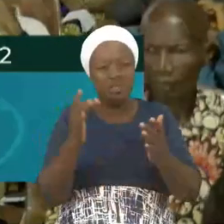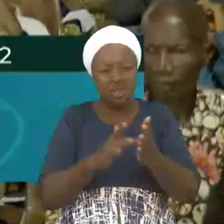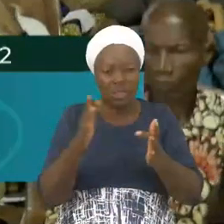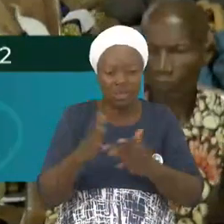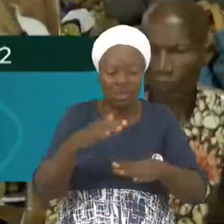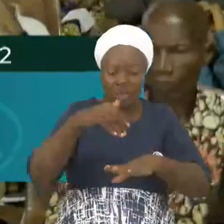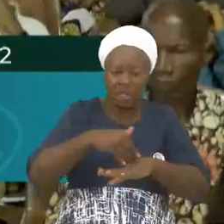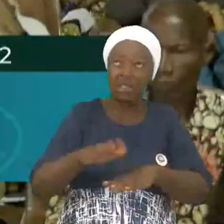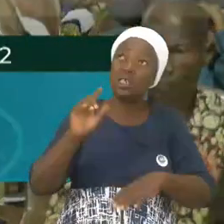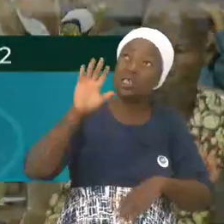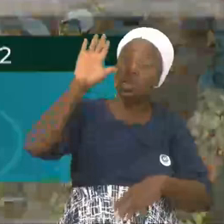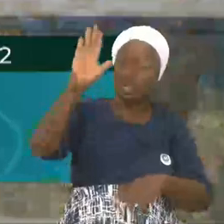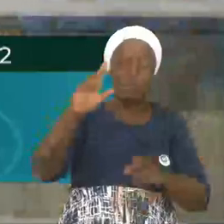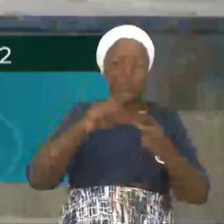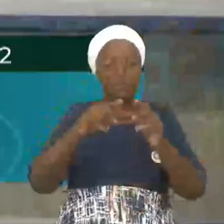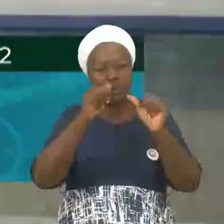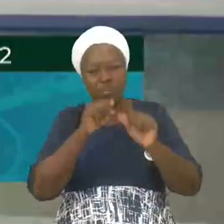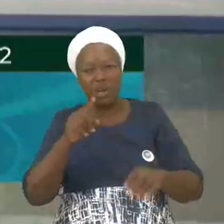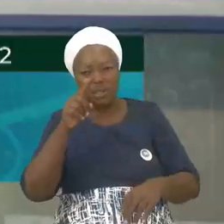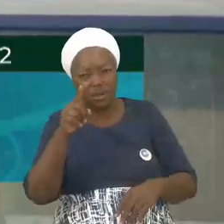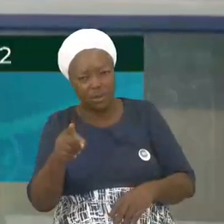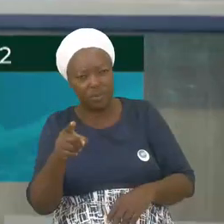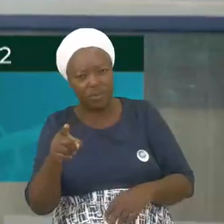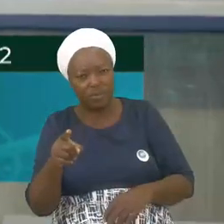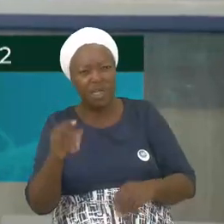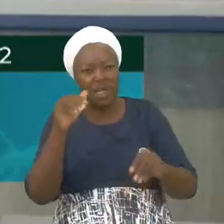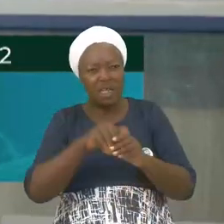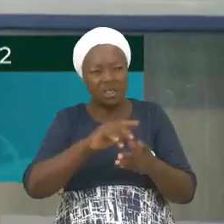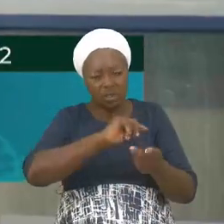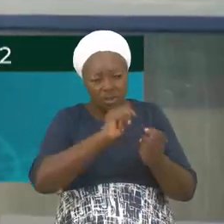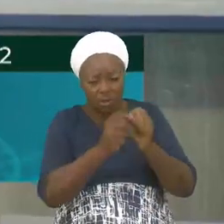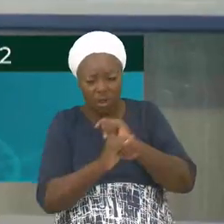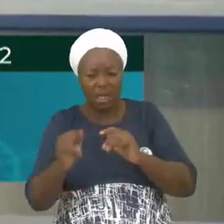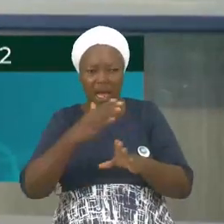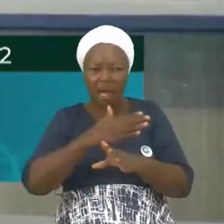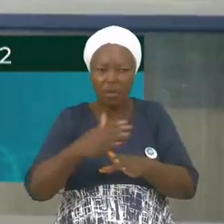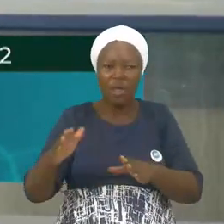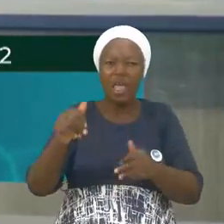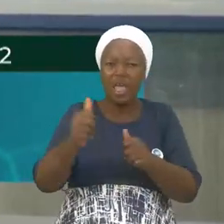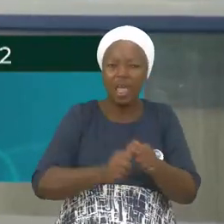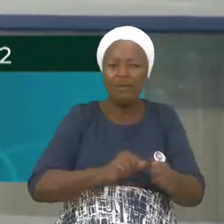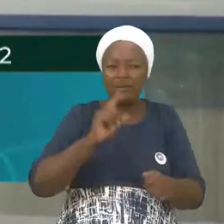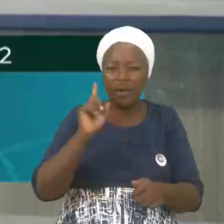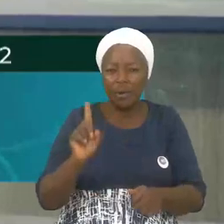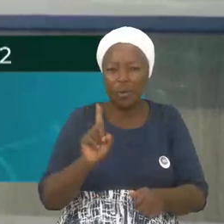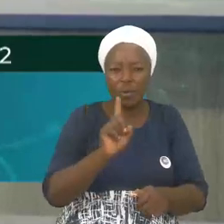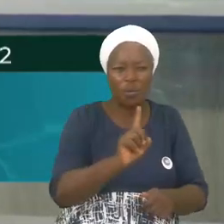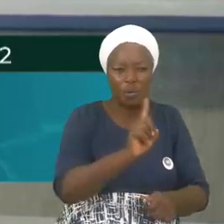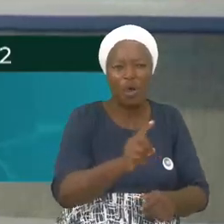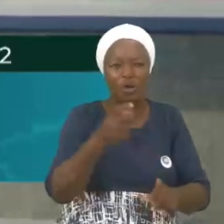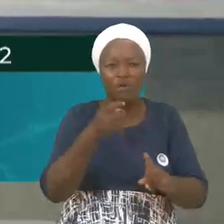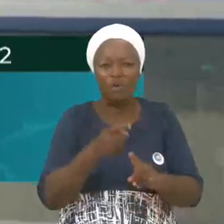Que Dieu, ayant suscité son serviteur, l'a envoyé pour vous bénir en